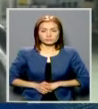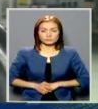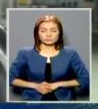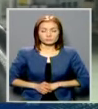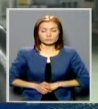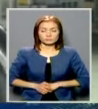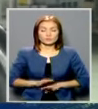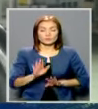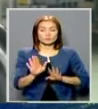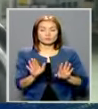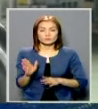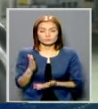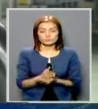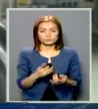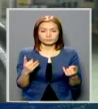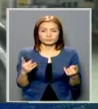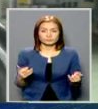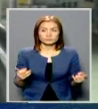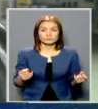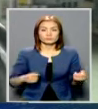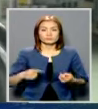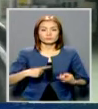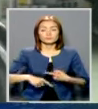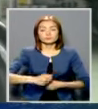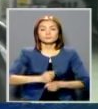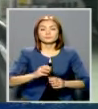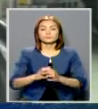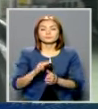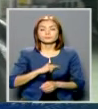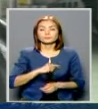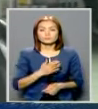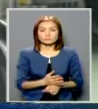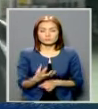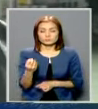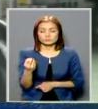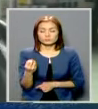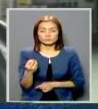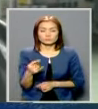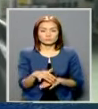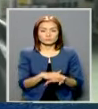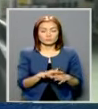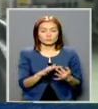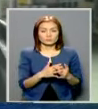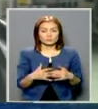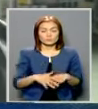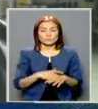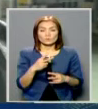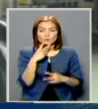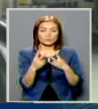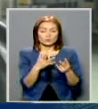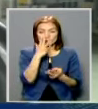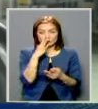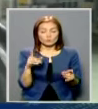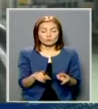выставку, посещают крупные руководители крупных компаний и население, и